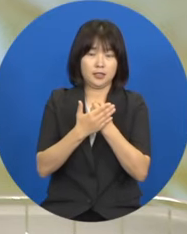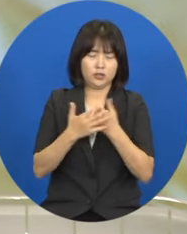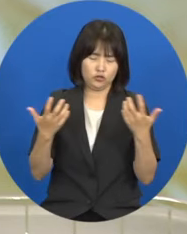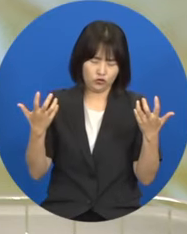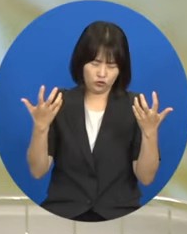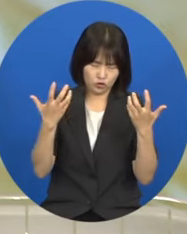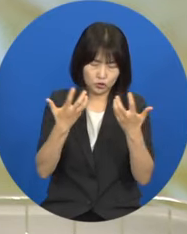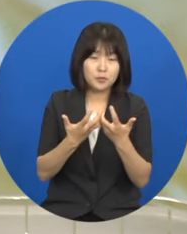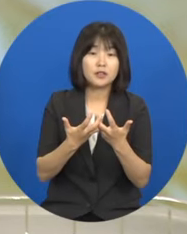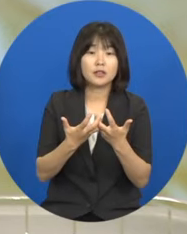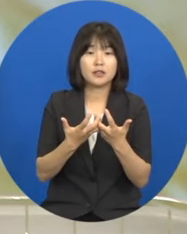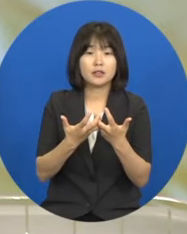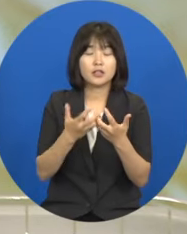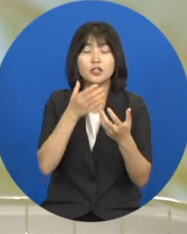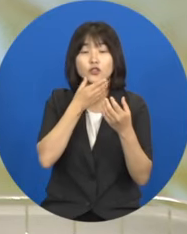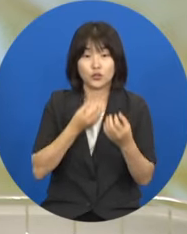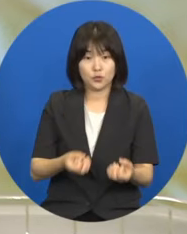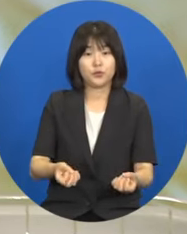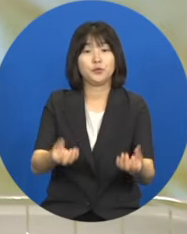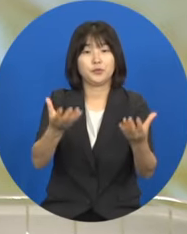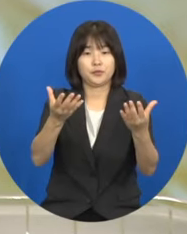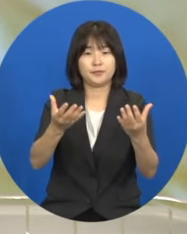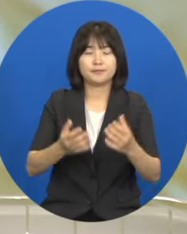충만하기를 축복합니다.